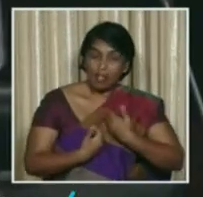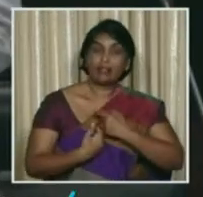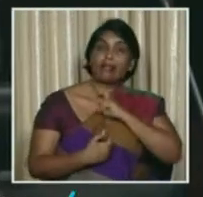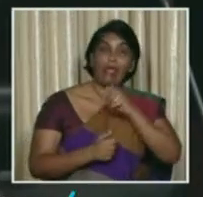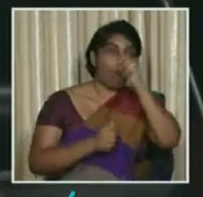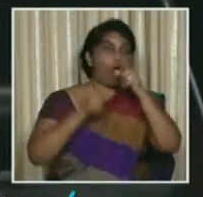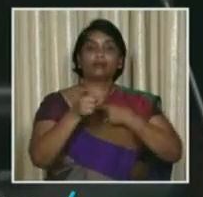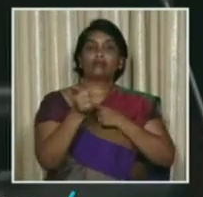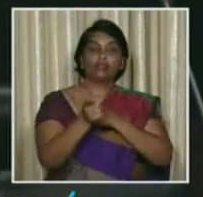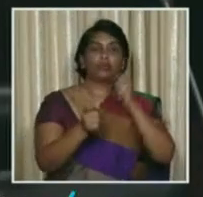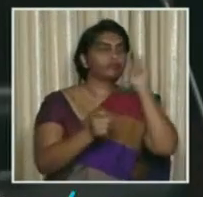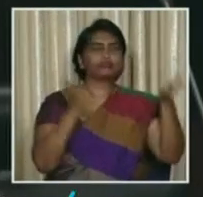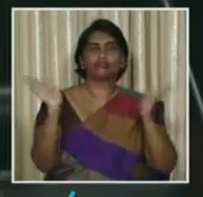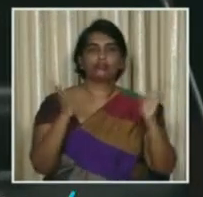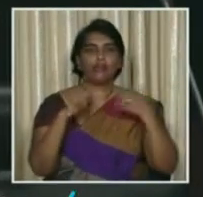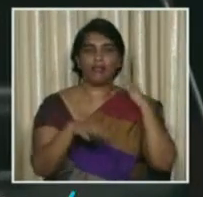එක්ක හොරත් දුවනවා